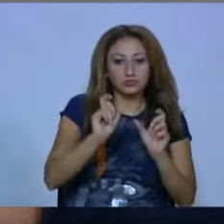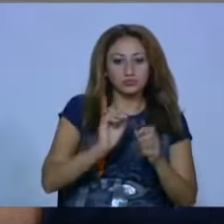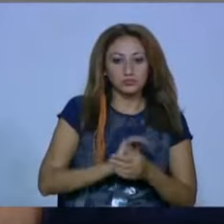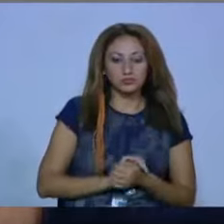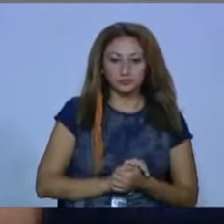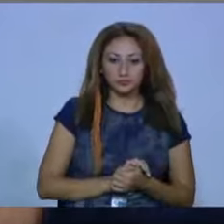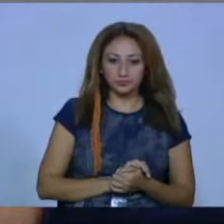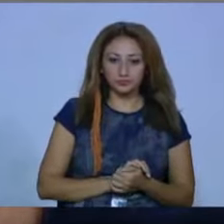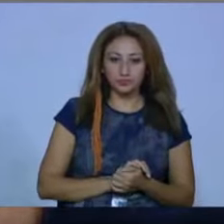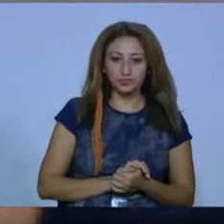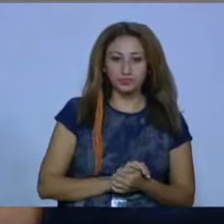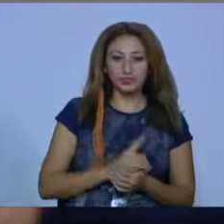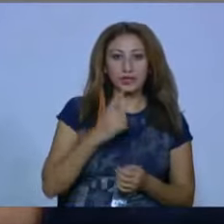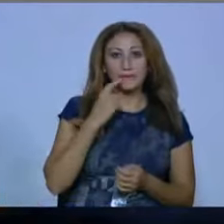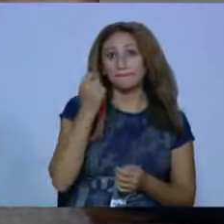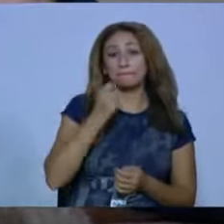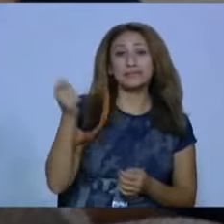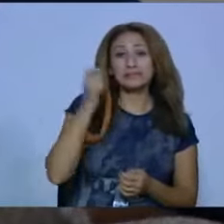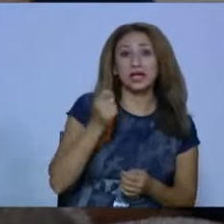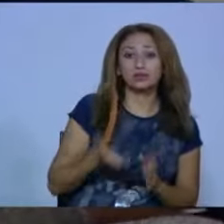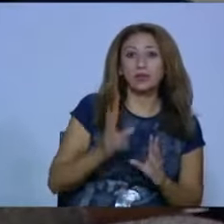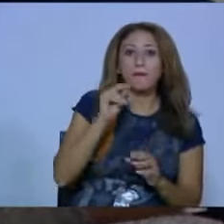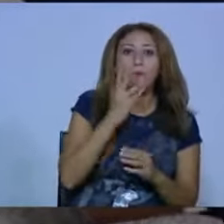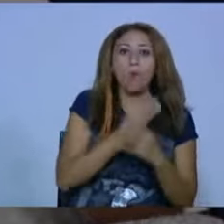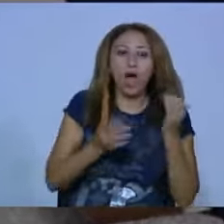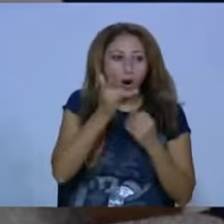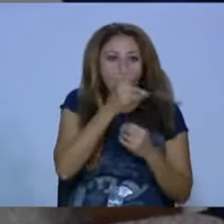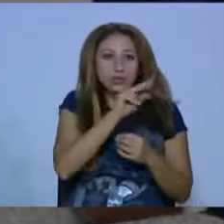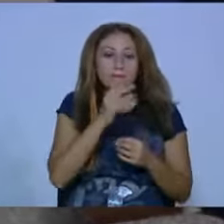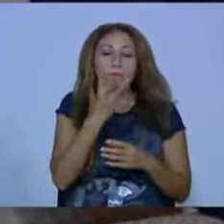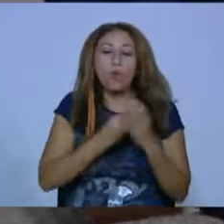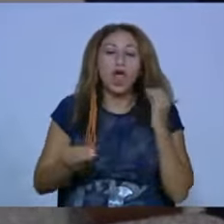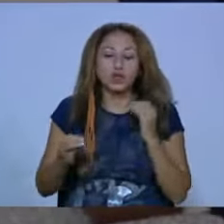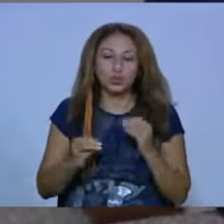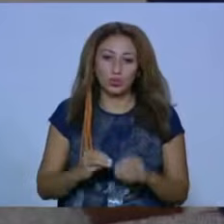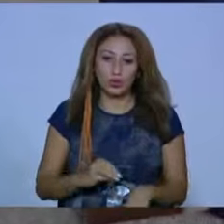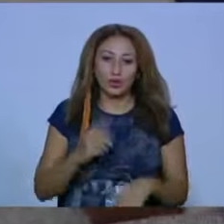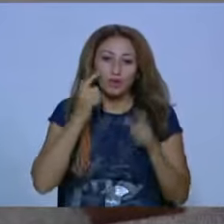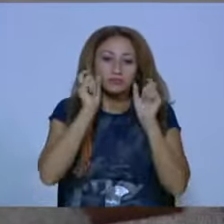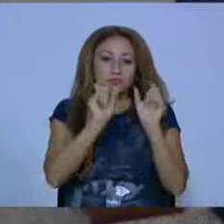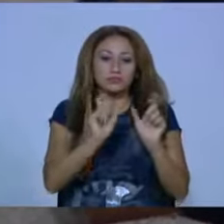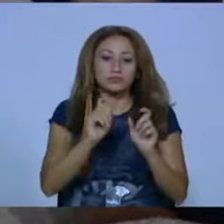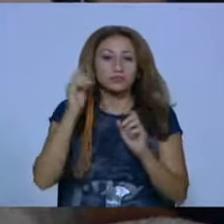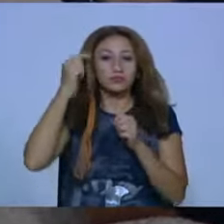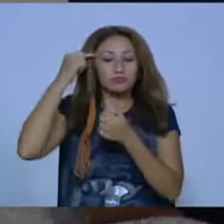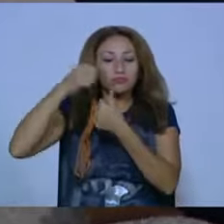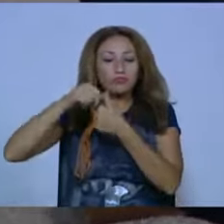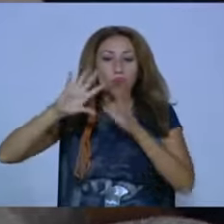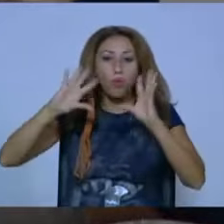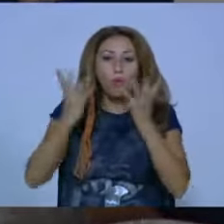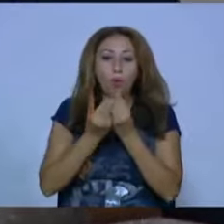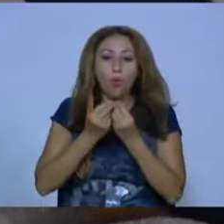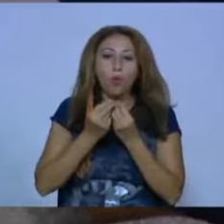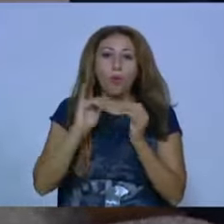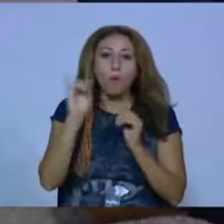غير يعني فوق العادة. يعني ولاده هم ذكرياته كلها محصورة في